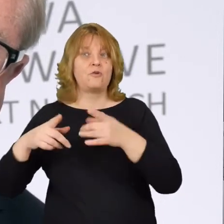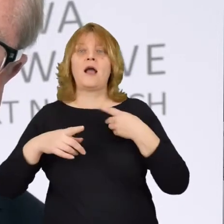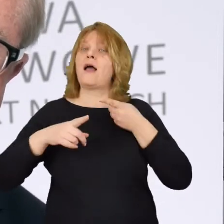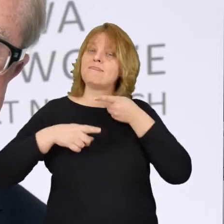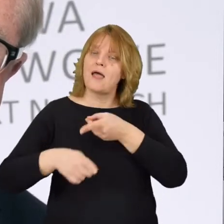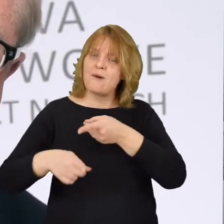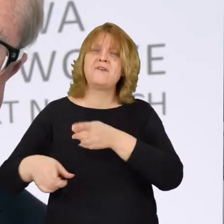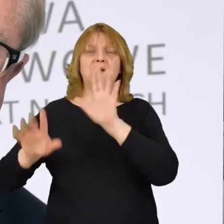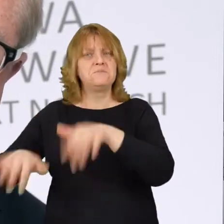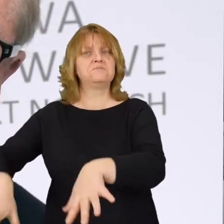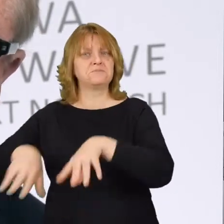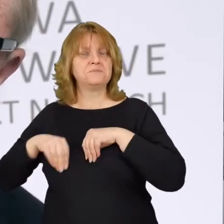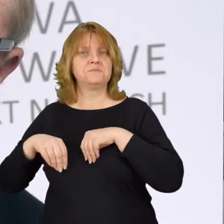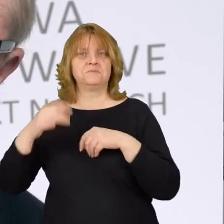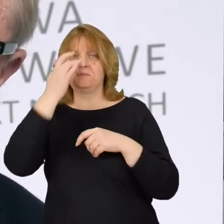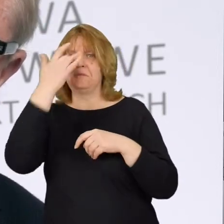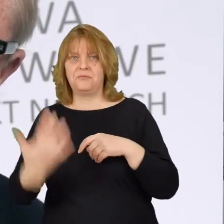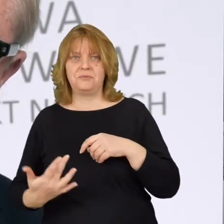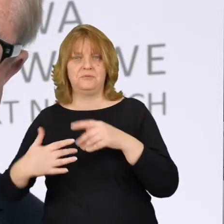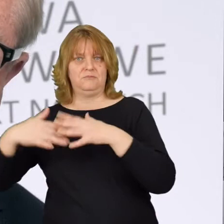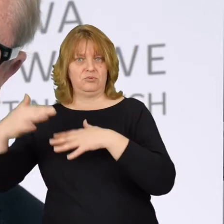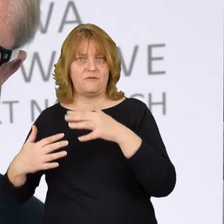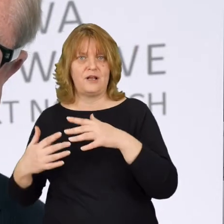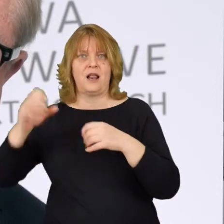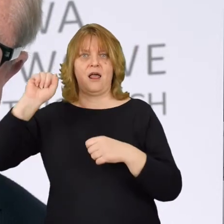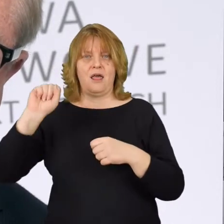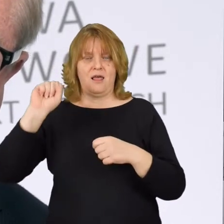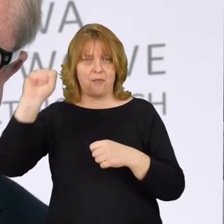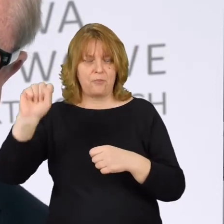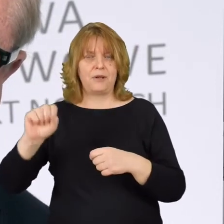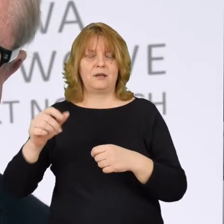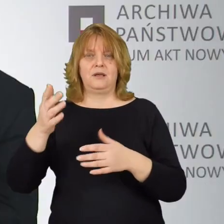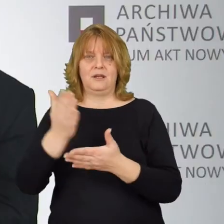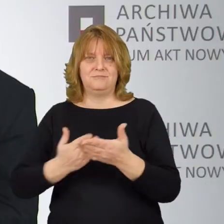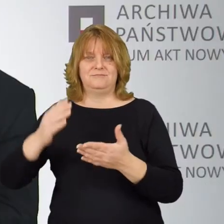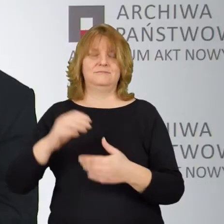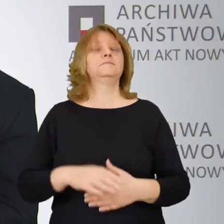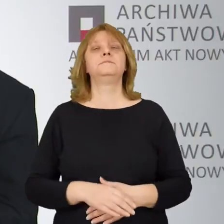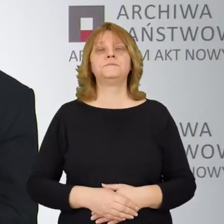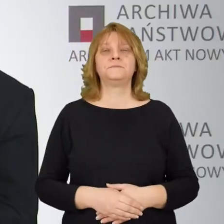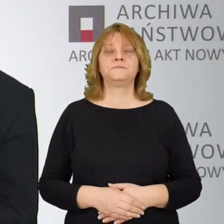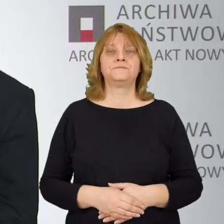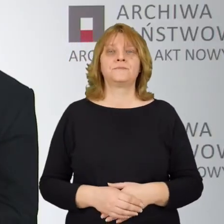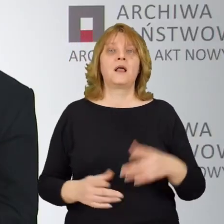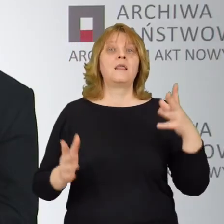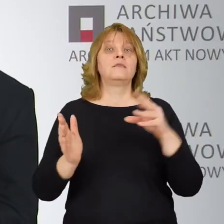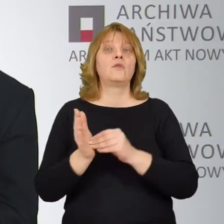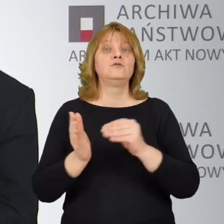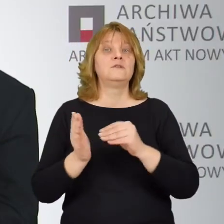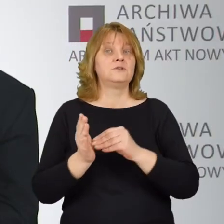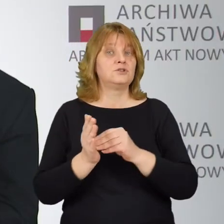za przyjęciem ustroju bolszewickiego, budowaniem Republiki Sowieckiej. Doświadczenia